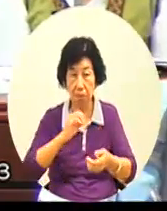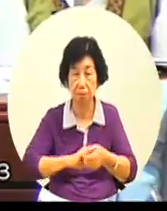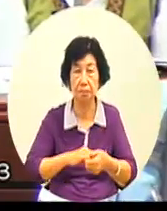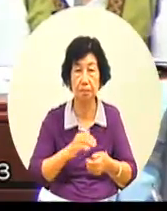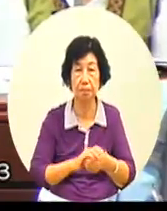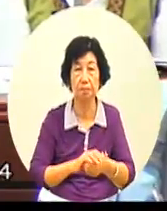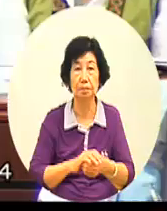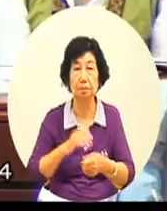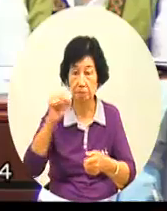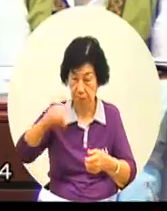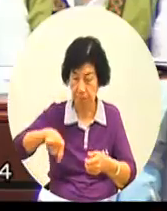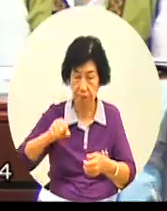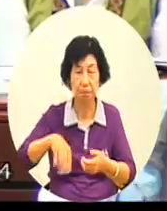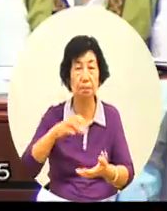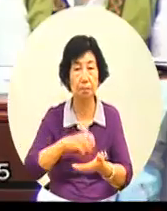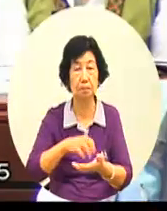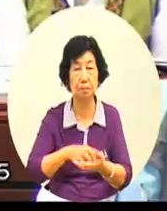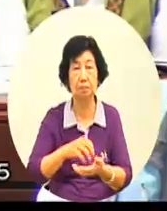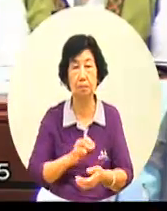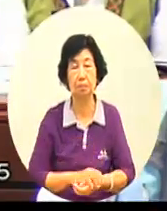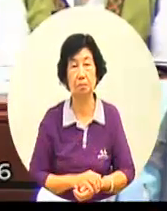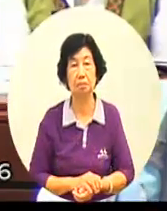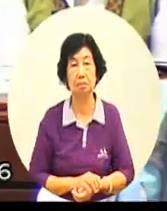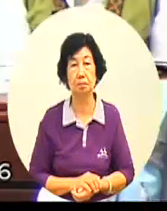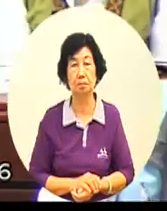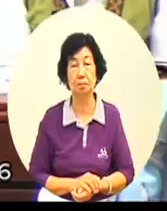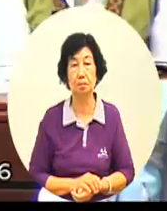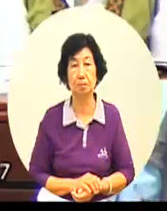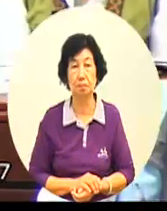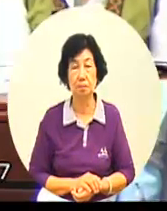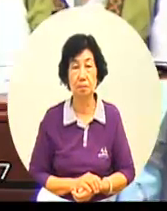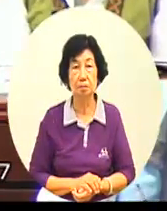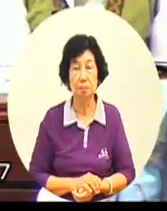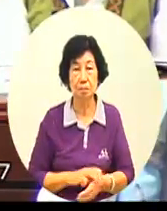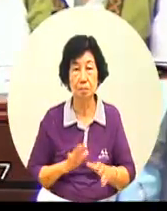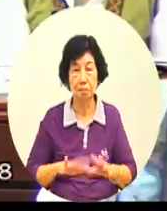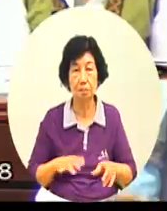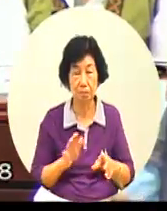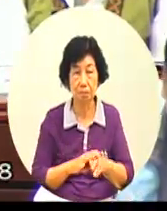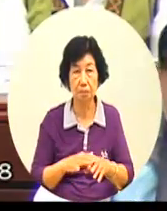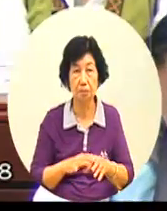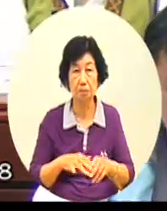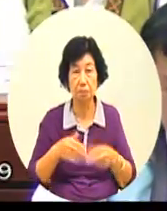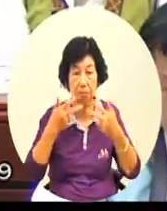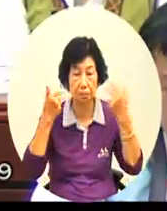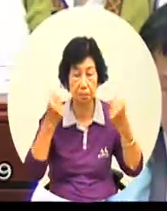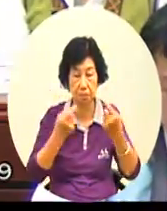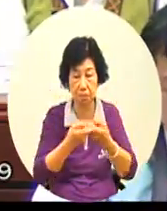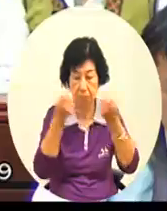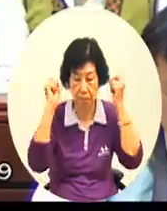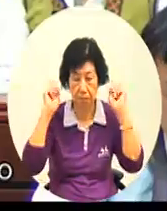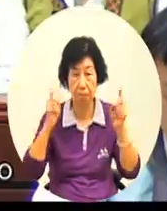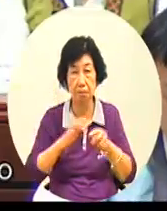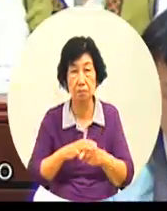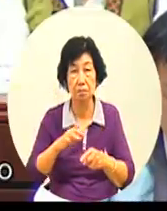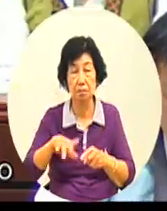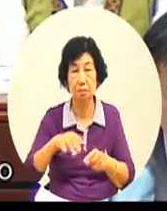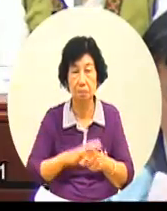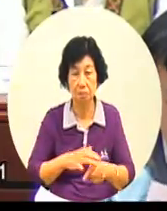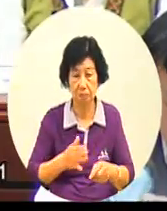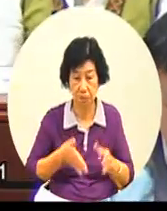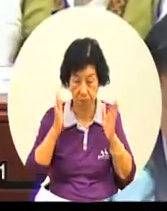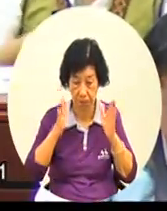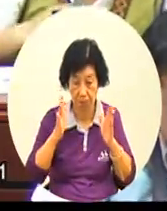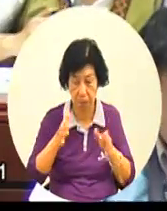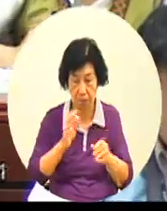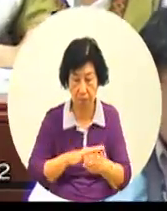国先例哈。所以我们就读部落大学，你就可以得到正式教育机构的学分的